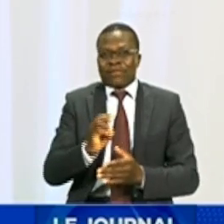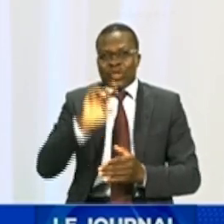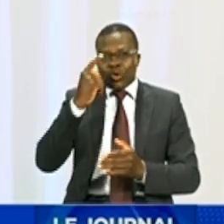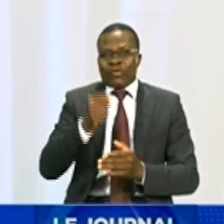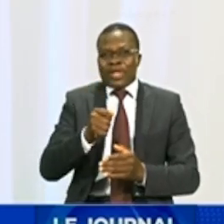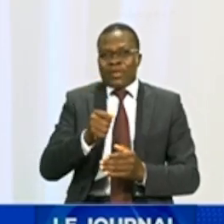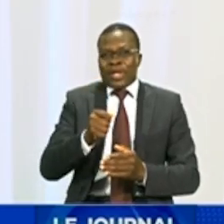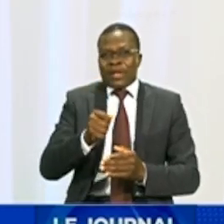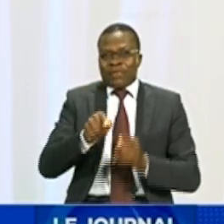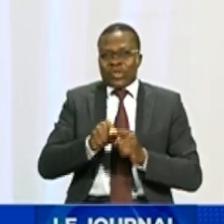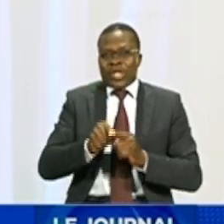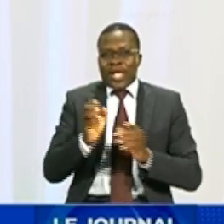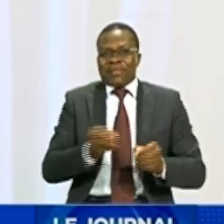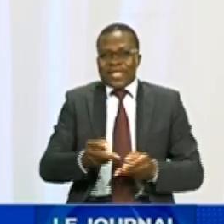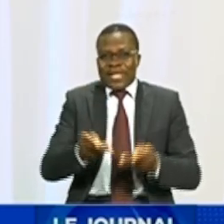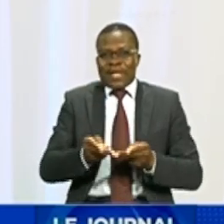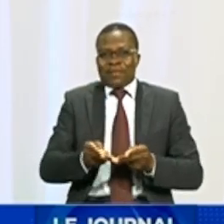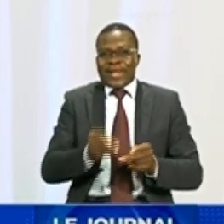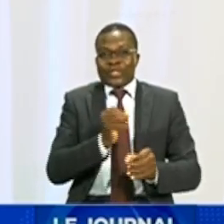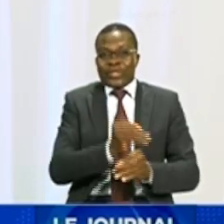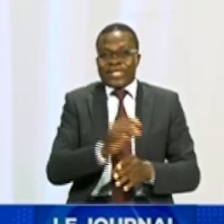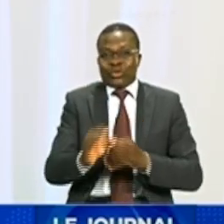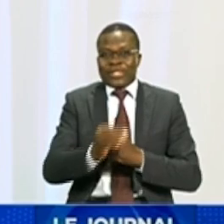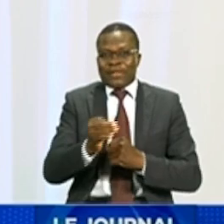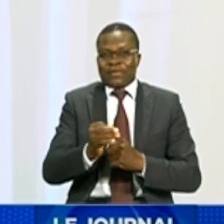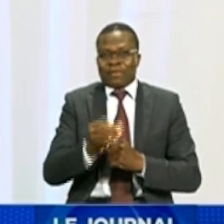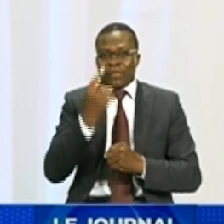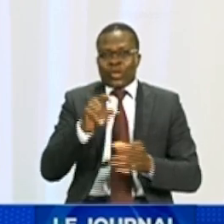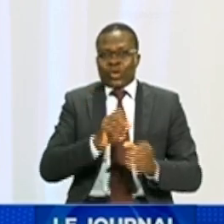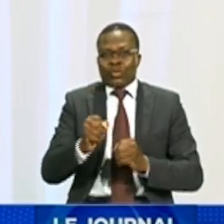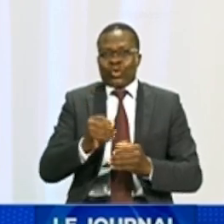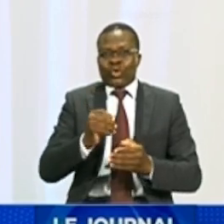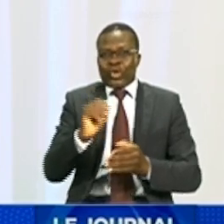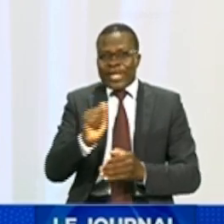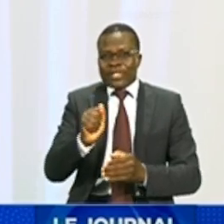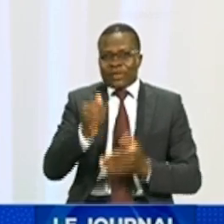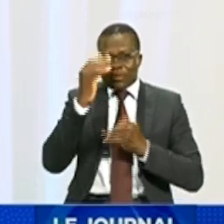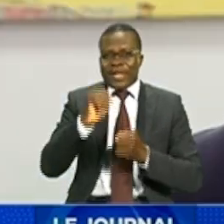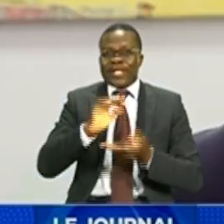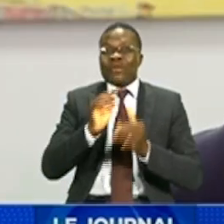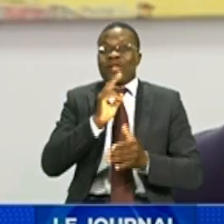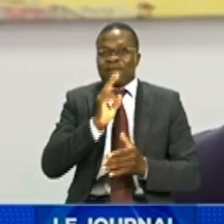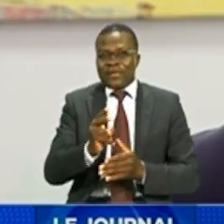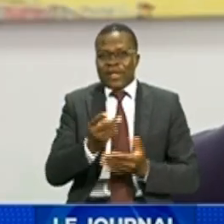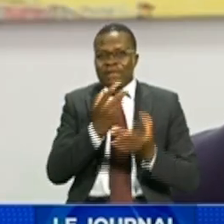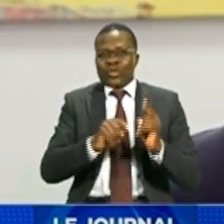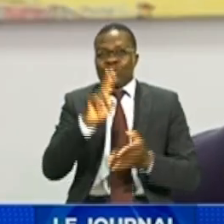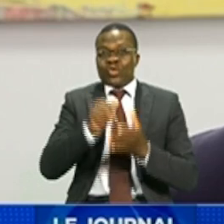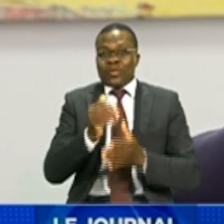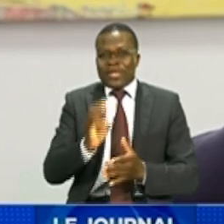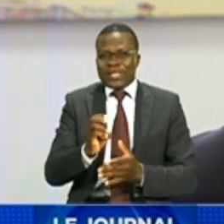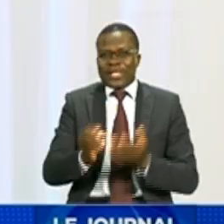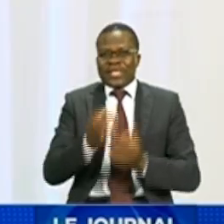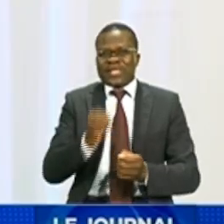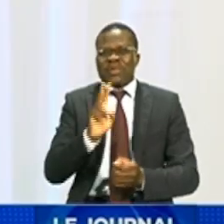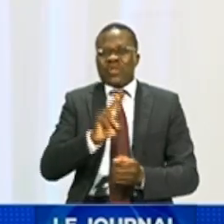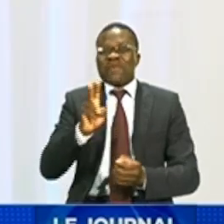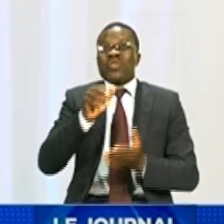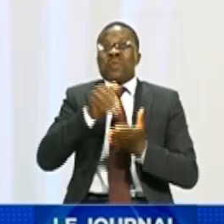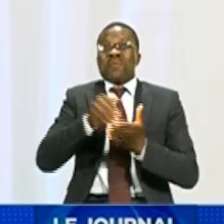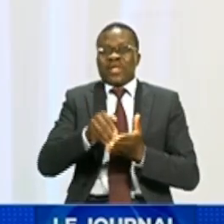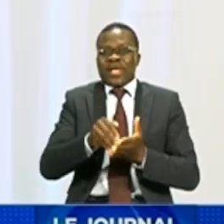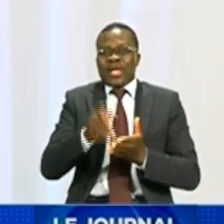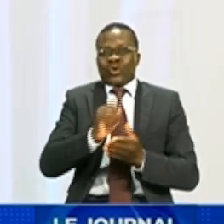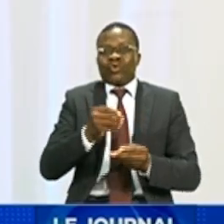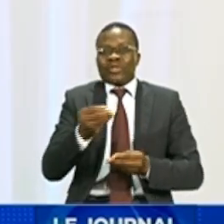non seulement a mis en place un dispositif pour que l'assurance maladie devienne une réalité, depuis 2016, c'est près de 22 milliards que